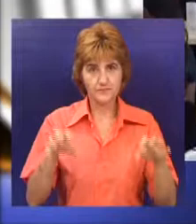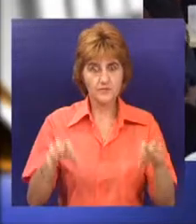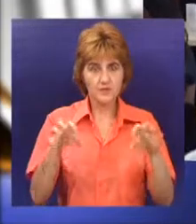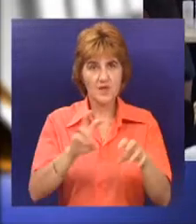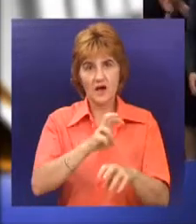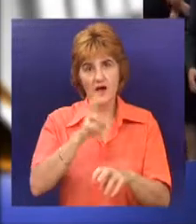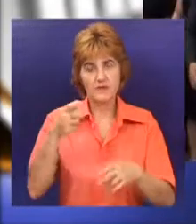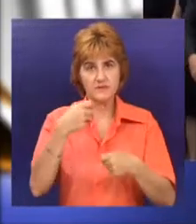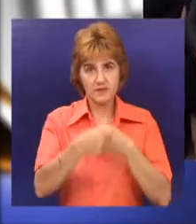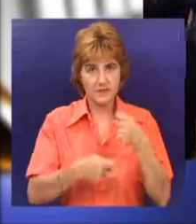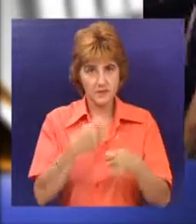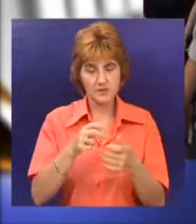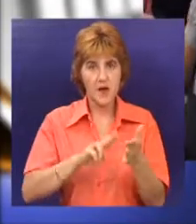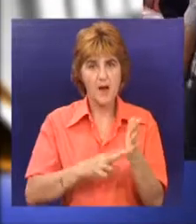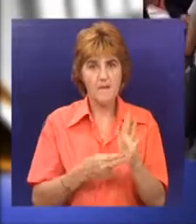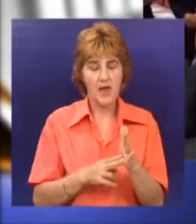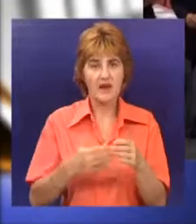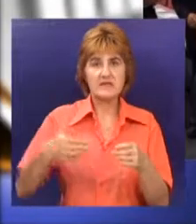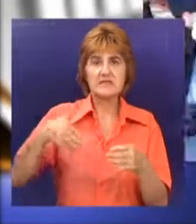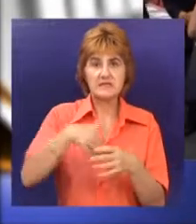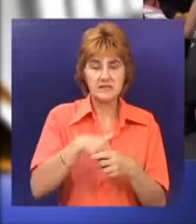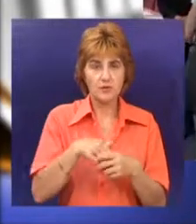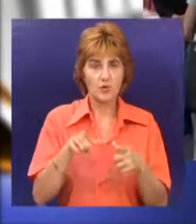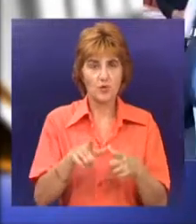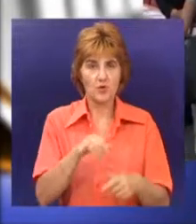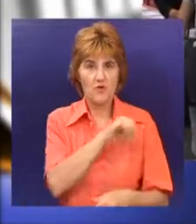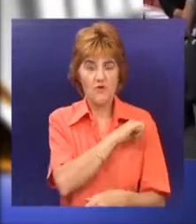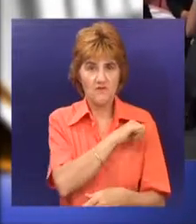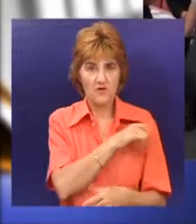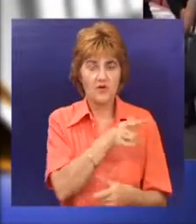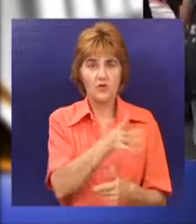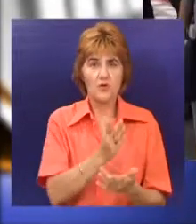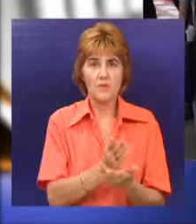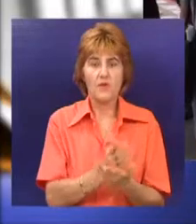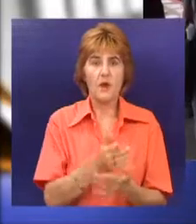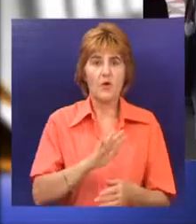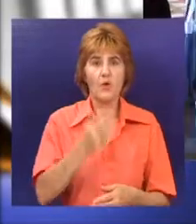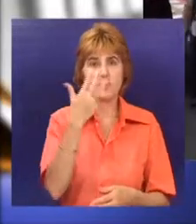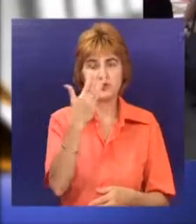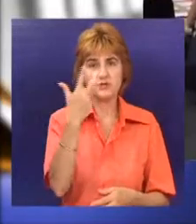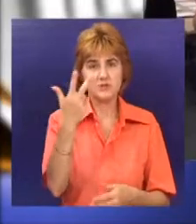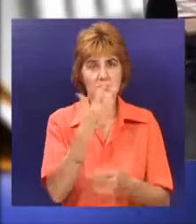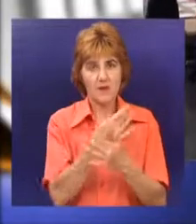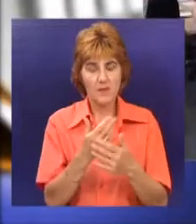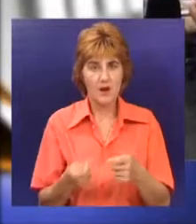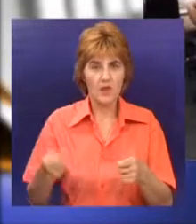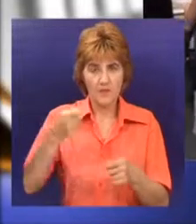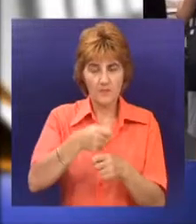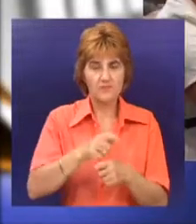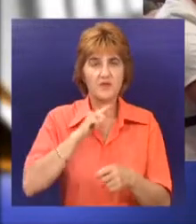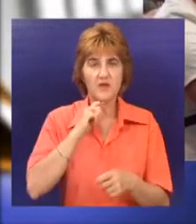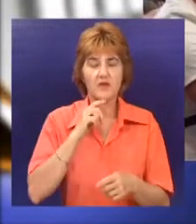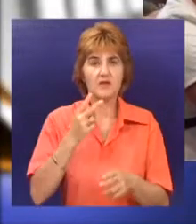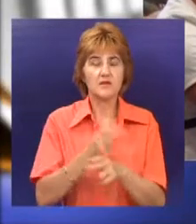kroz program Pokrajinskog akcionog plana zapošljavanja iz budžeta Vojvodine izdvojena su 43 miliona dinara, a iz republičkog